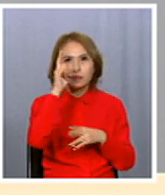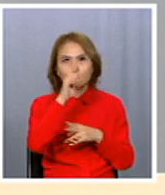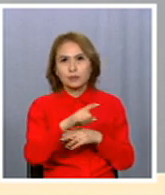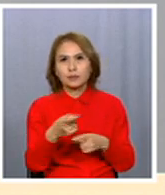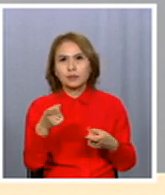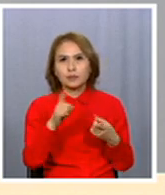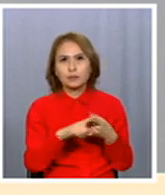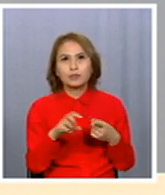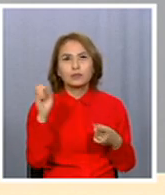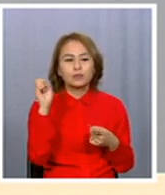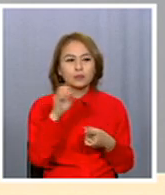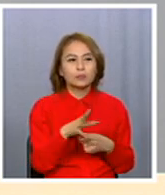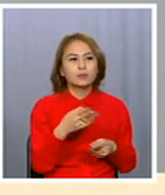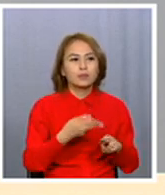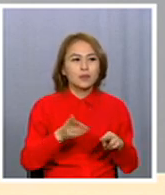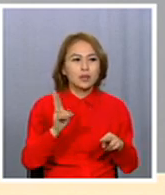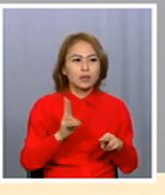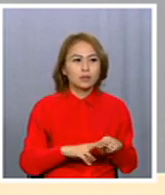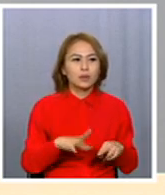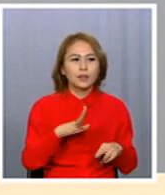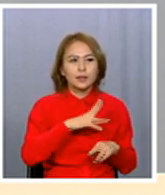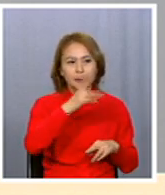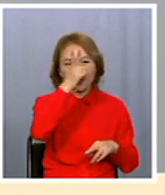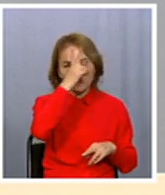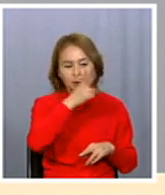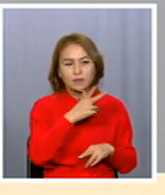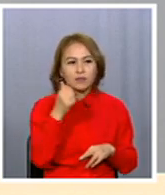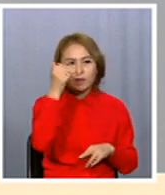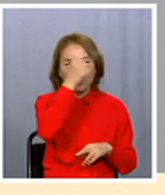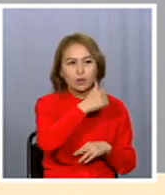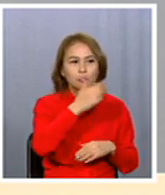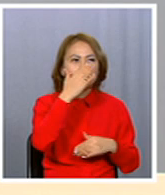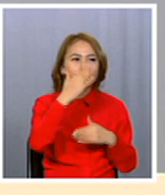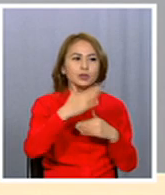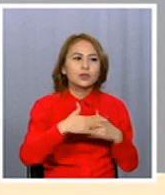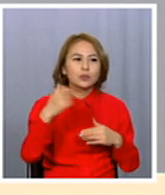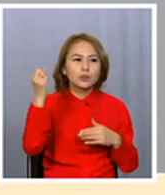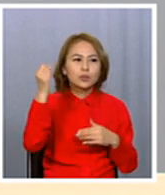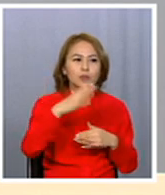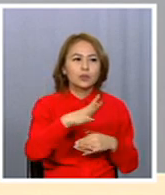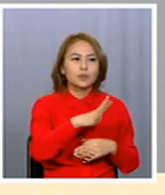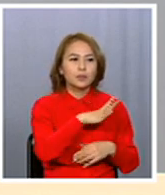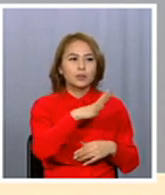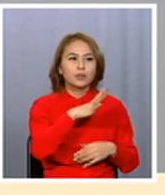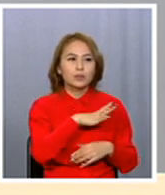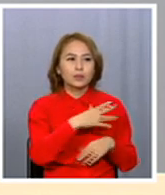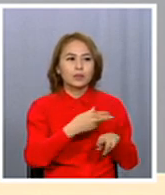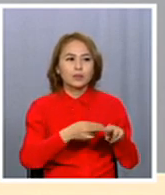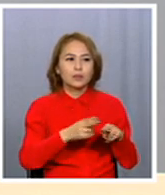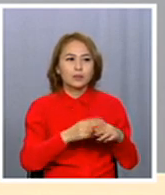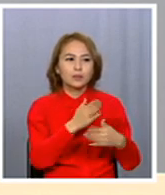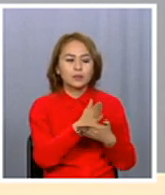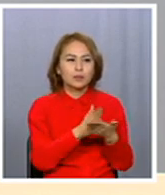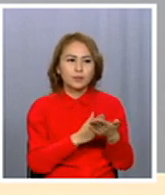к Солнцу, поэтому 3 месяца в году ближе к Солнцу находится одно полушарие.